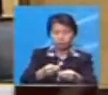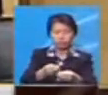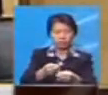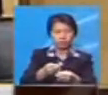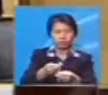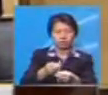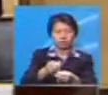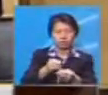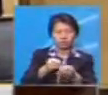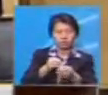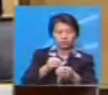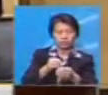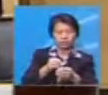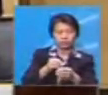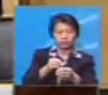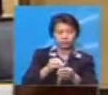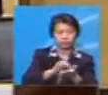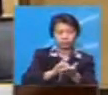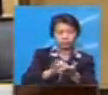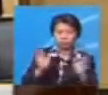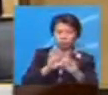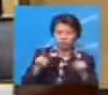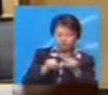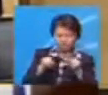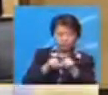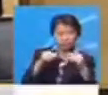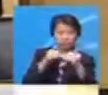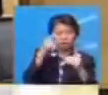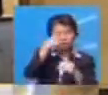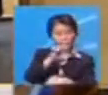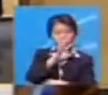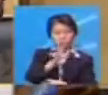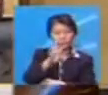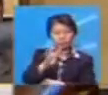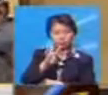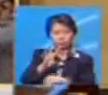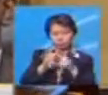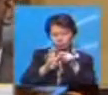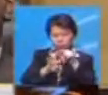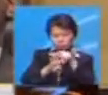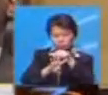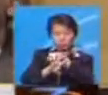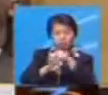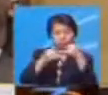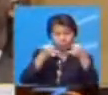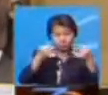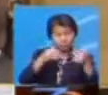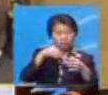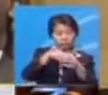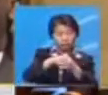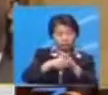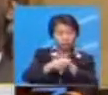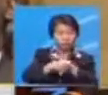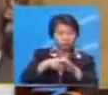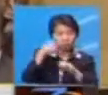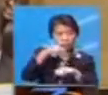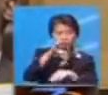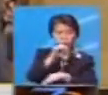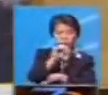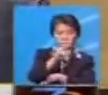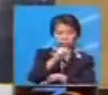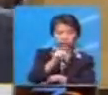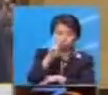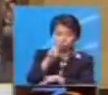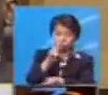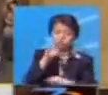vaksin ini bukan sama rata kepada empat-empat serotype. Di dalamnya perlindungan kepada Dan 2 ini